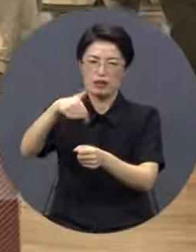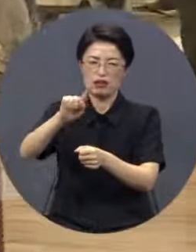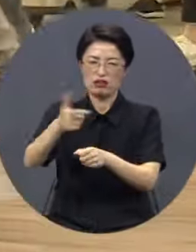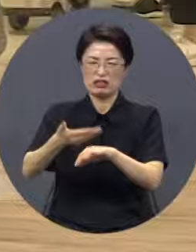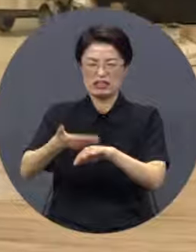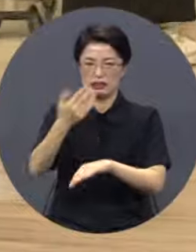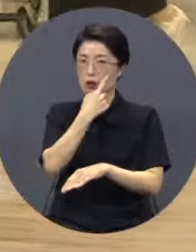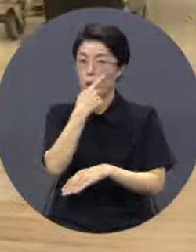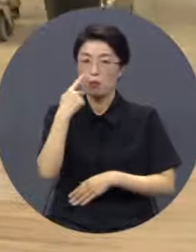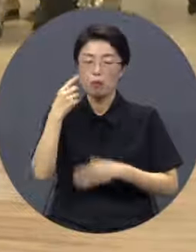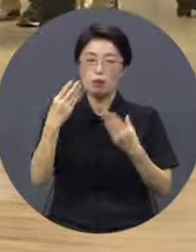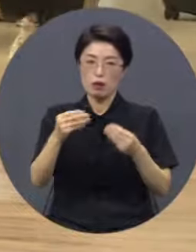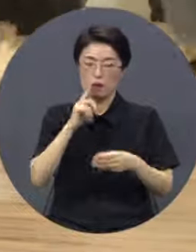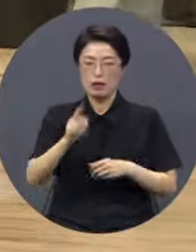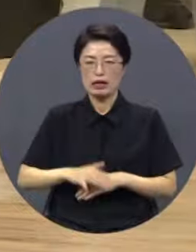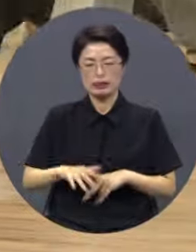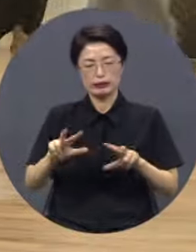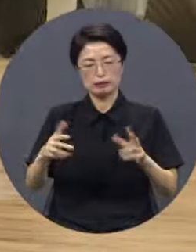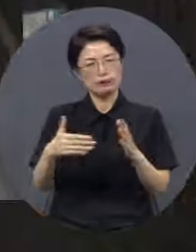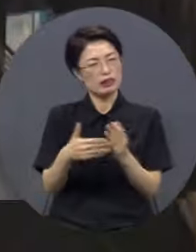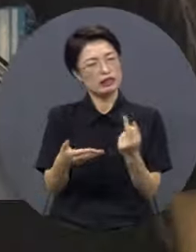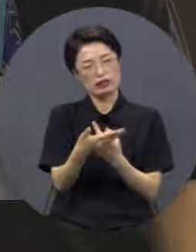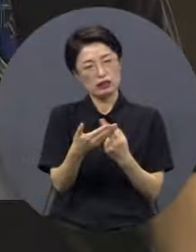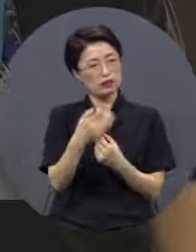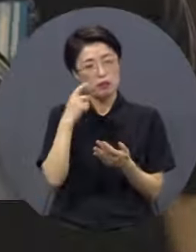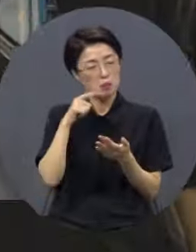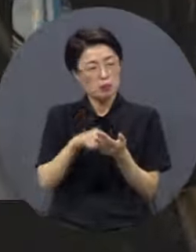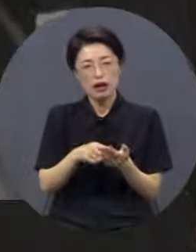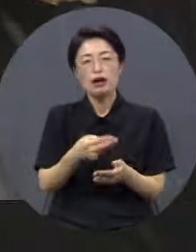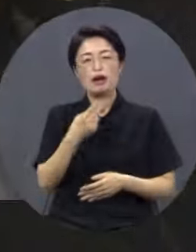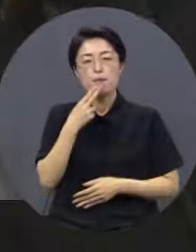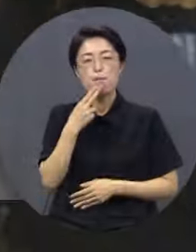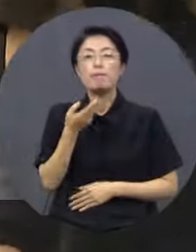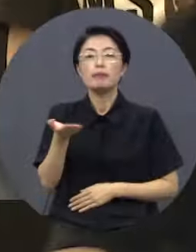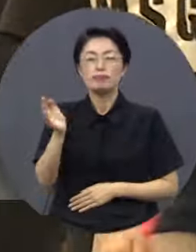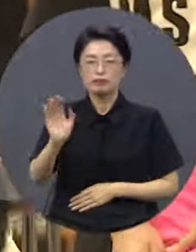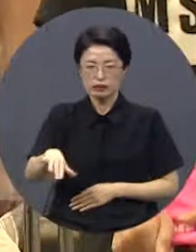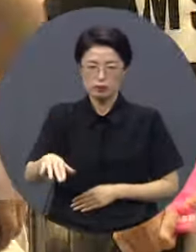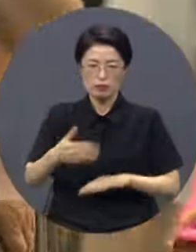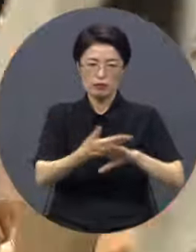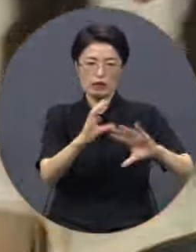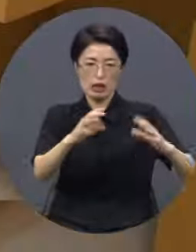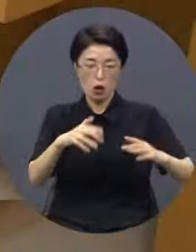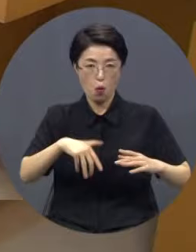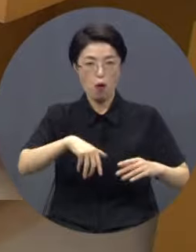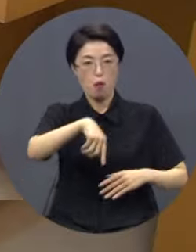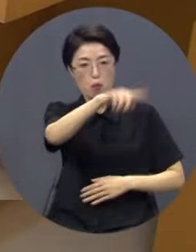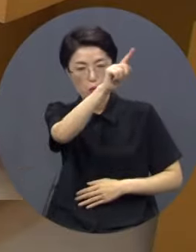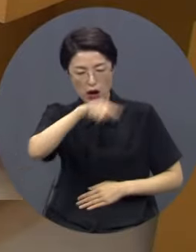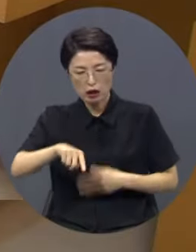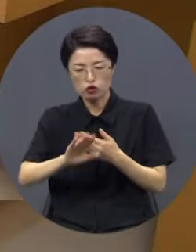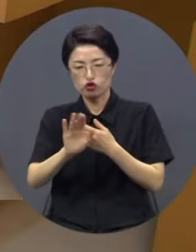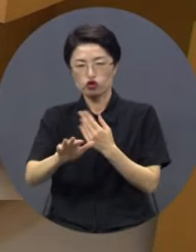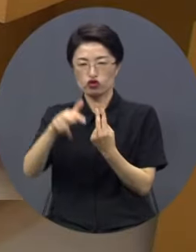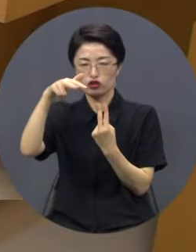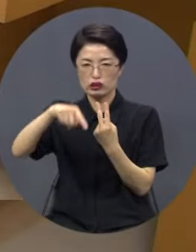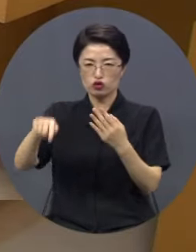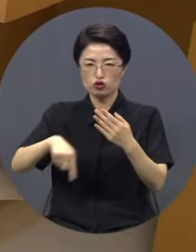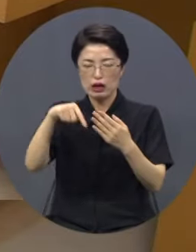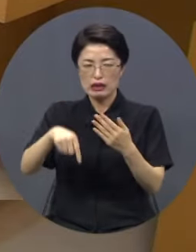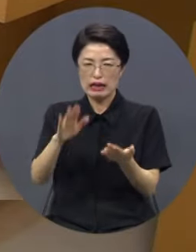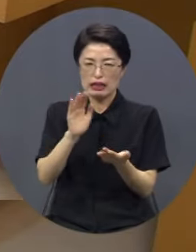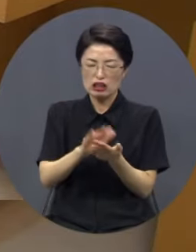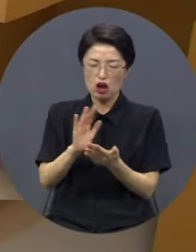밝 아직까지 제주에서는 발생된 사례가 보고되지 않았지만 해외를 다녀와 2주 안에 발열과